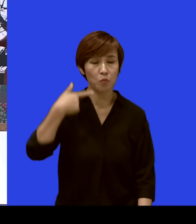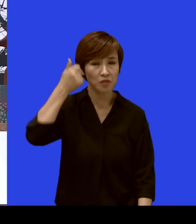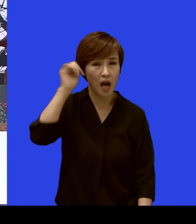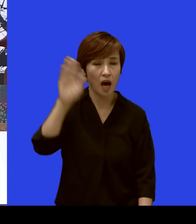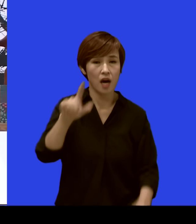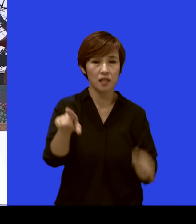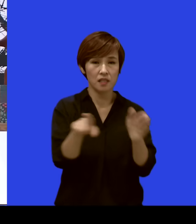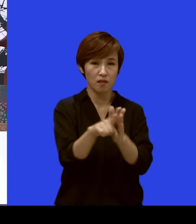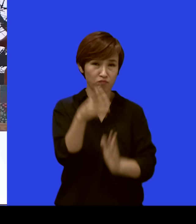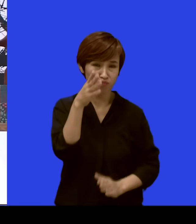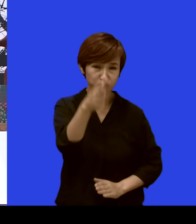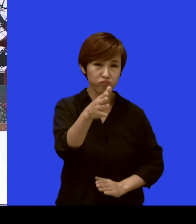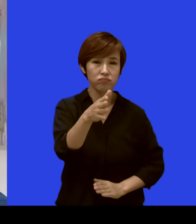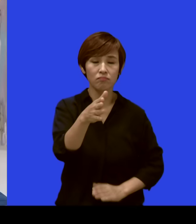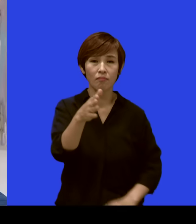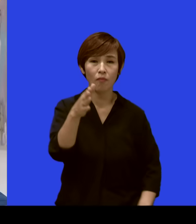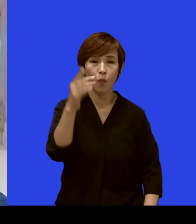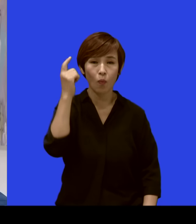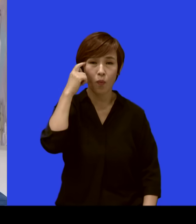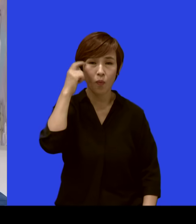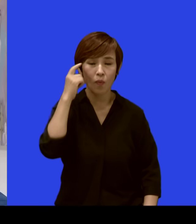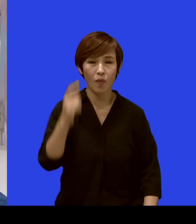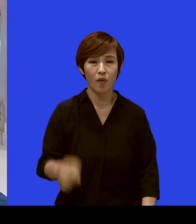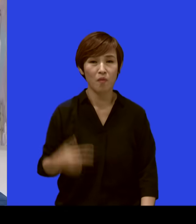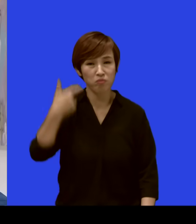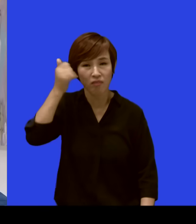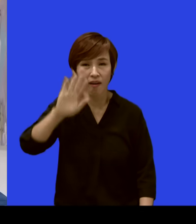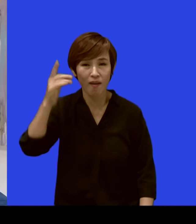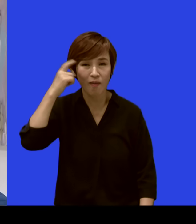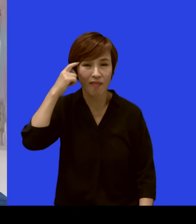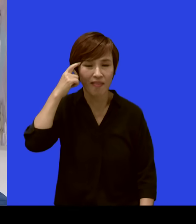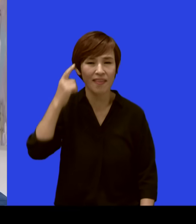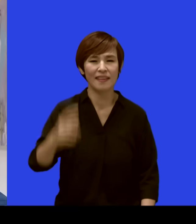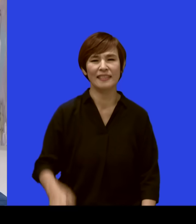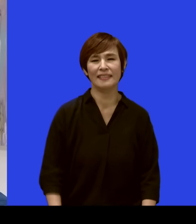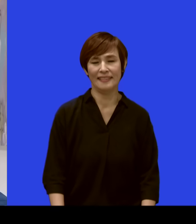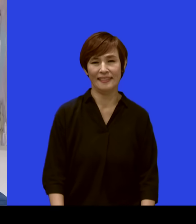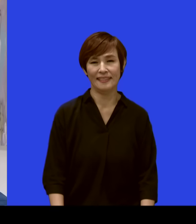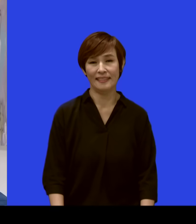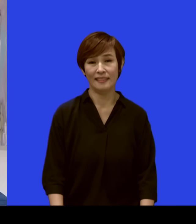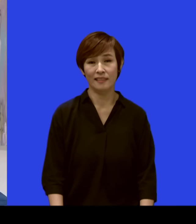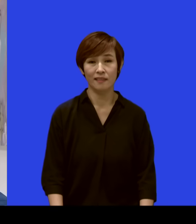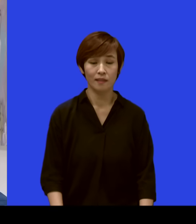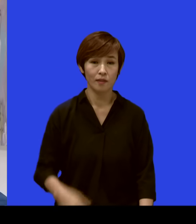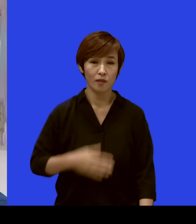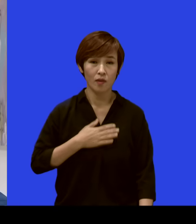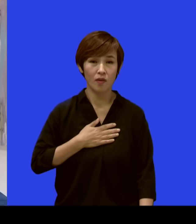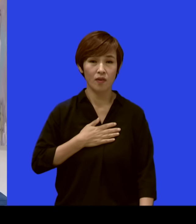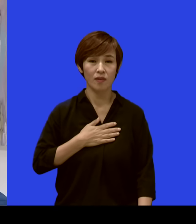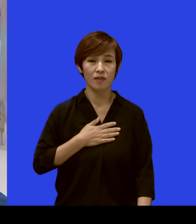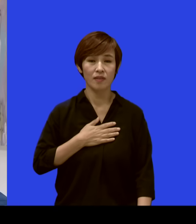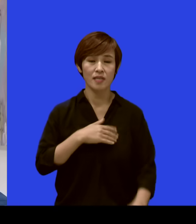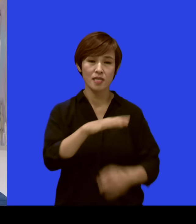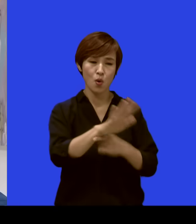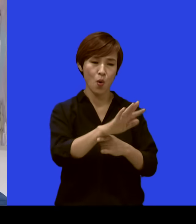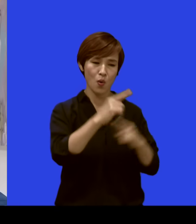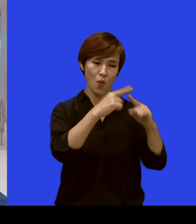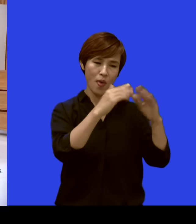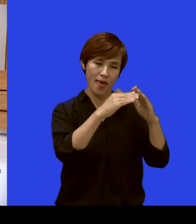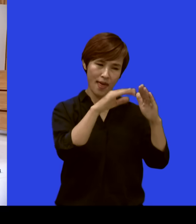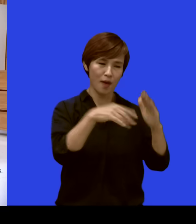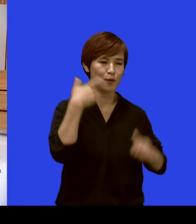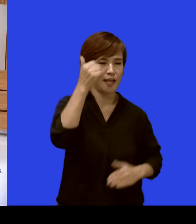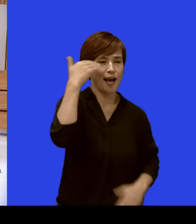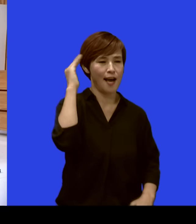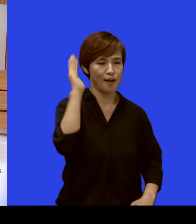되시고 신학자로 방향을 바꾸신 거예요? 그러니까요. 저는 사실은 그 시골 교회 가서 좀 목사가 되는 게 저희